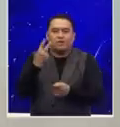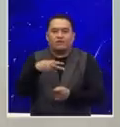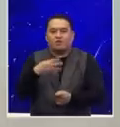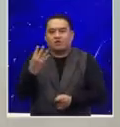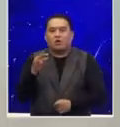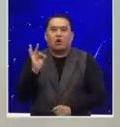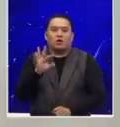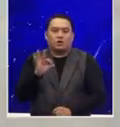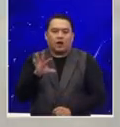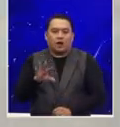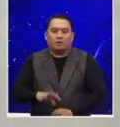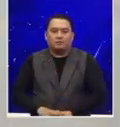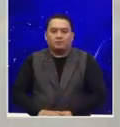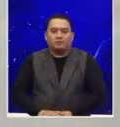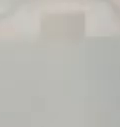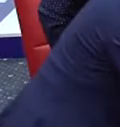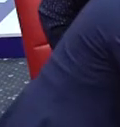24 октября.